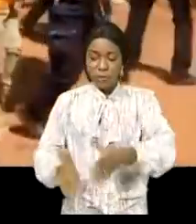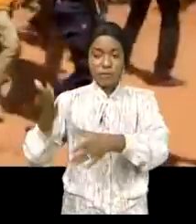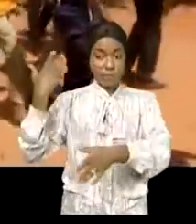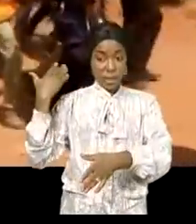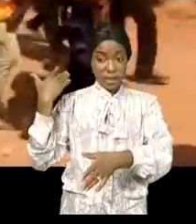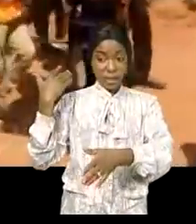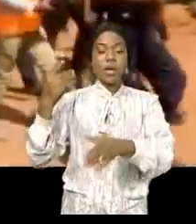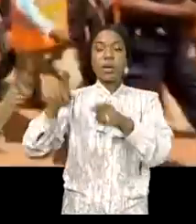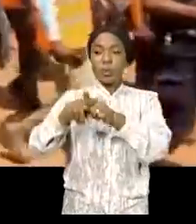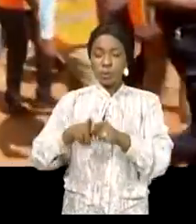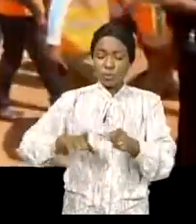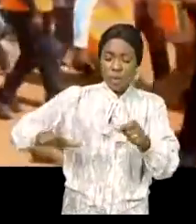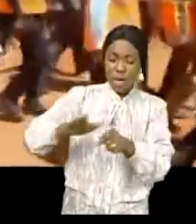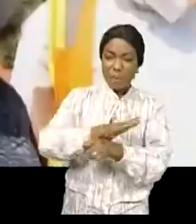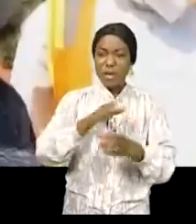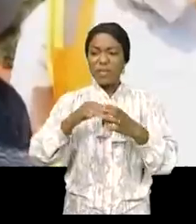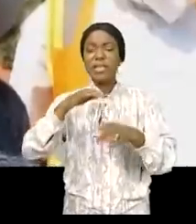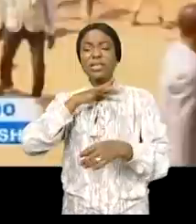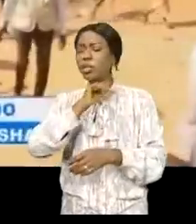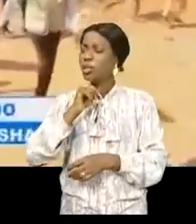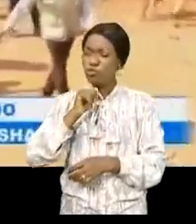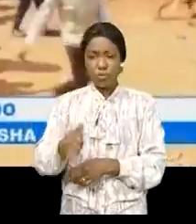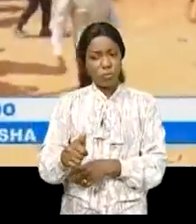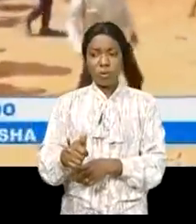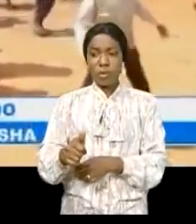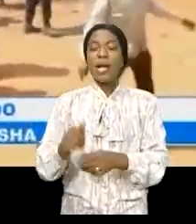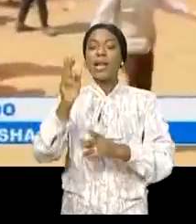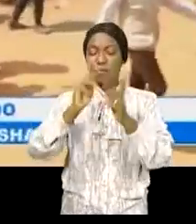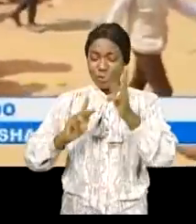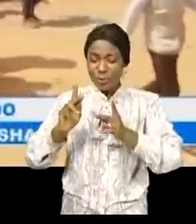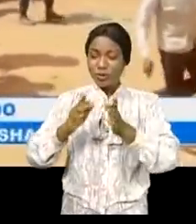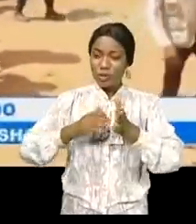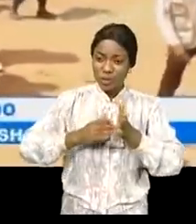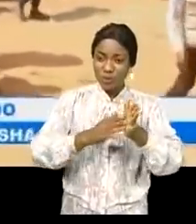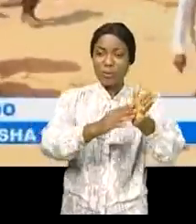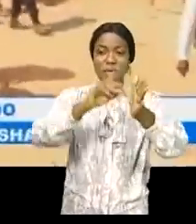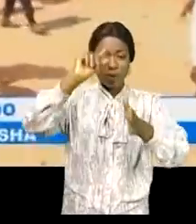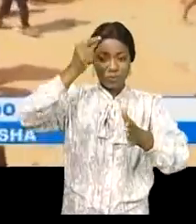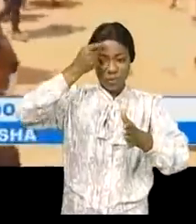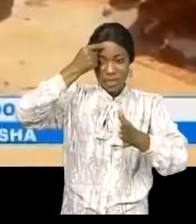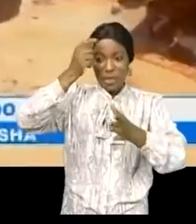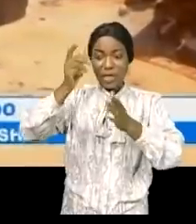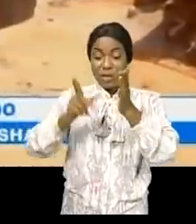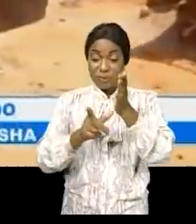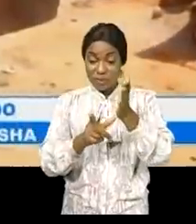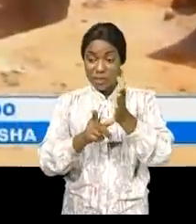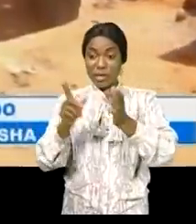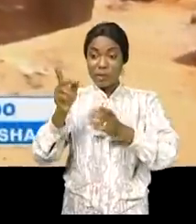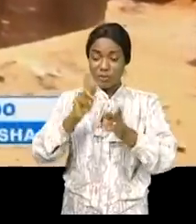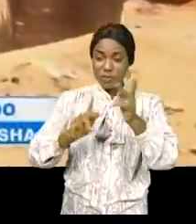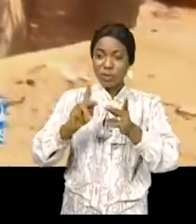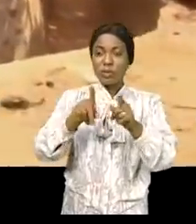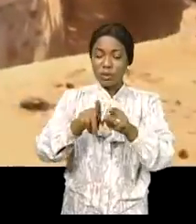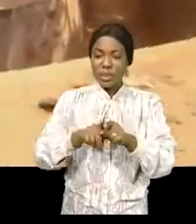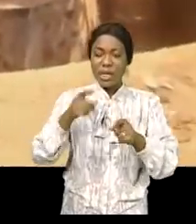on commence à remplir les caniveaux avec les inondices. Non. La population qui a accompagné la gouverneure de province intérimaire souhaite que ces travaux